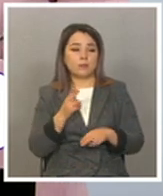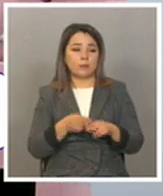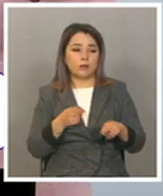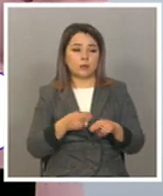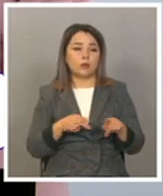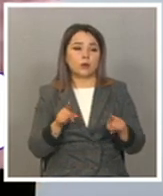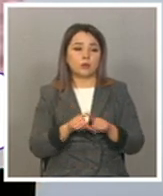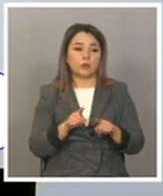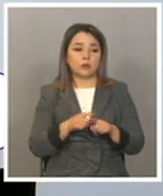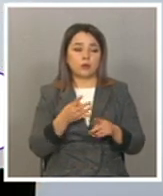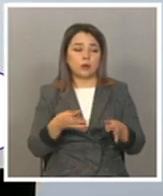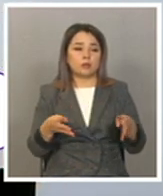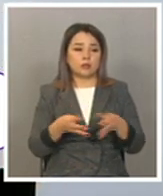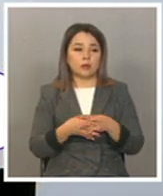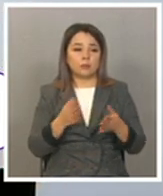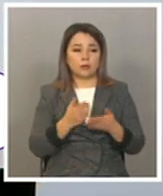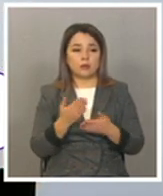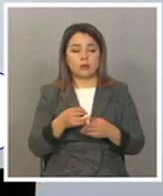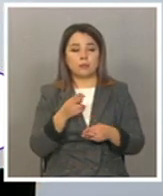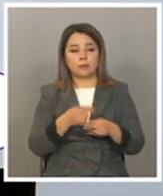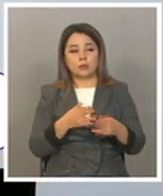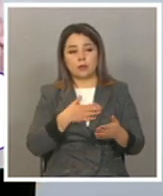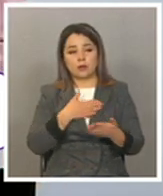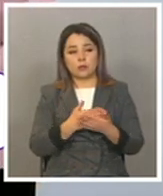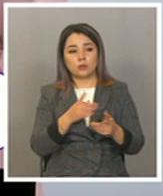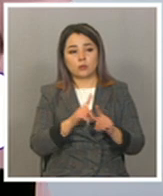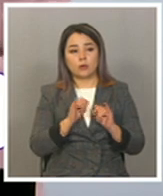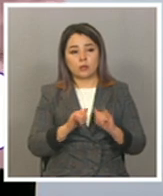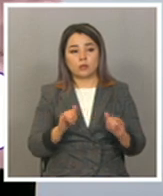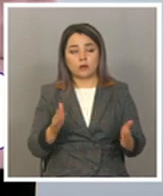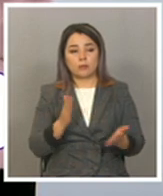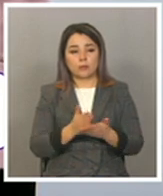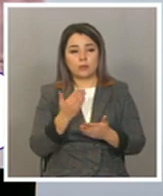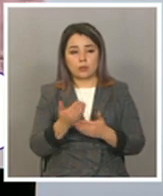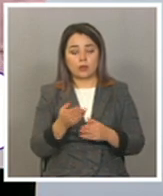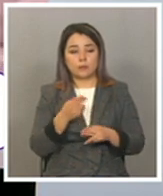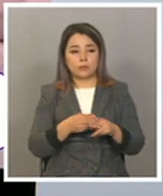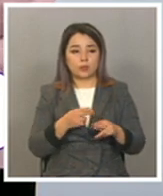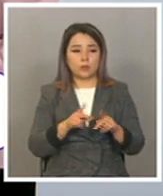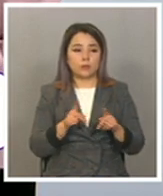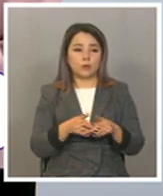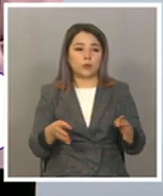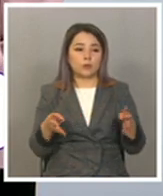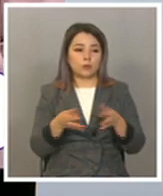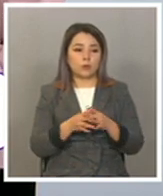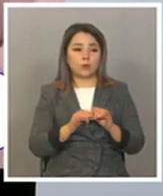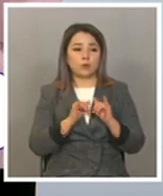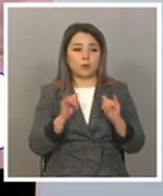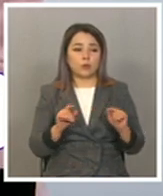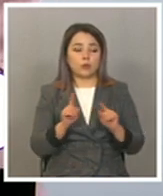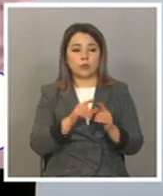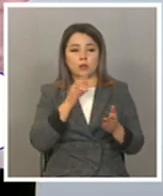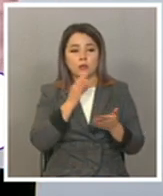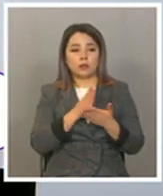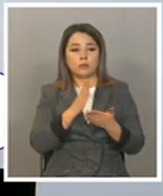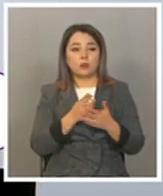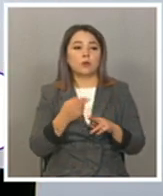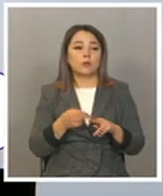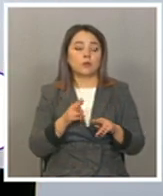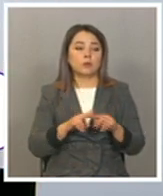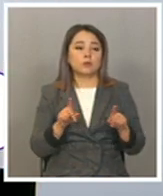тотығуы, яғни металдың белсенділігі артқан сайын, ол металдың тотығуға ұшырауы да артады. Яғни осы